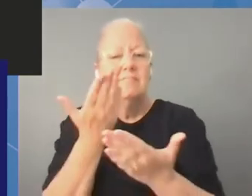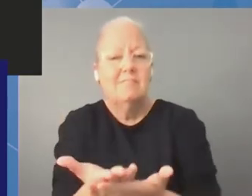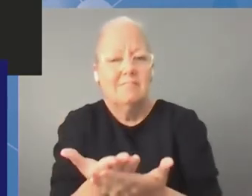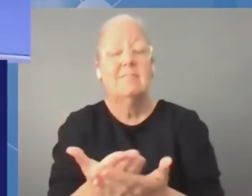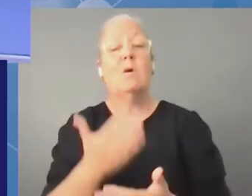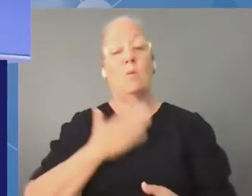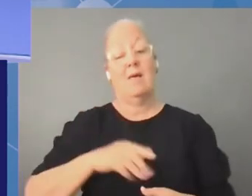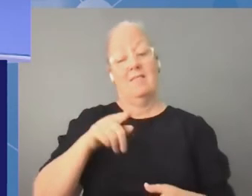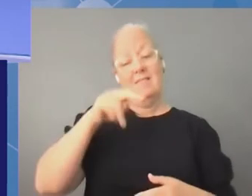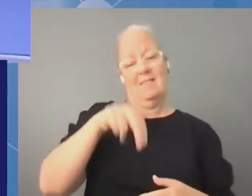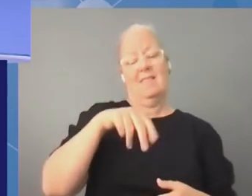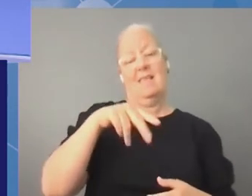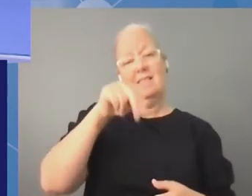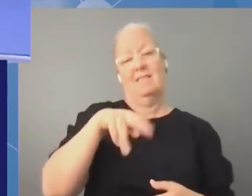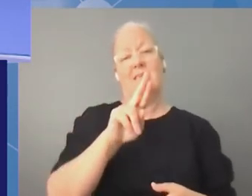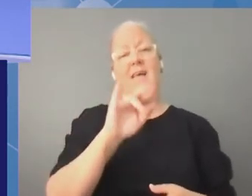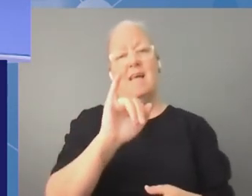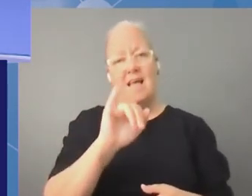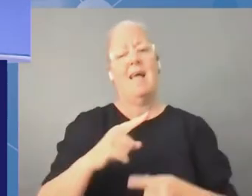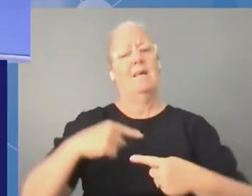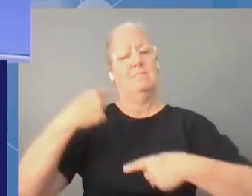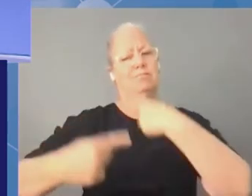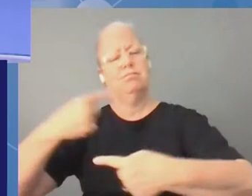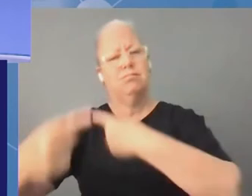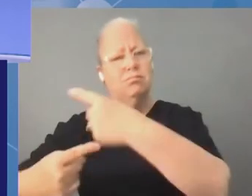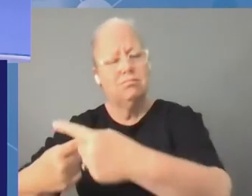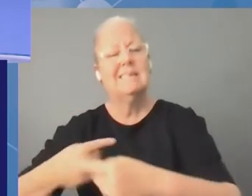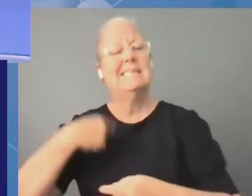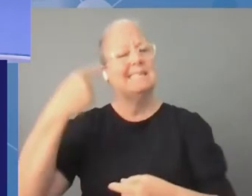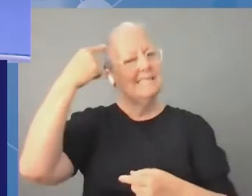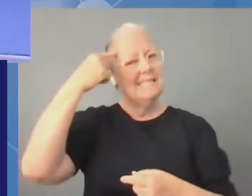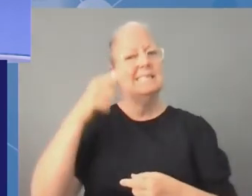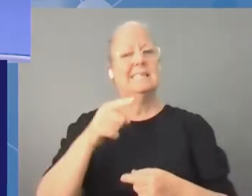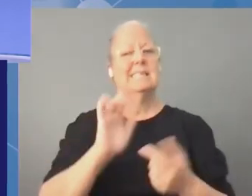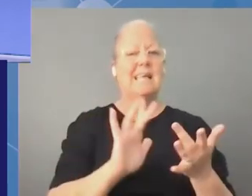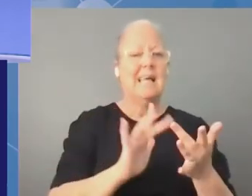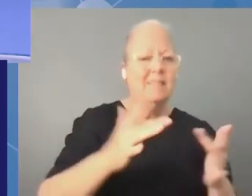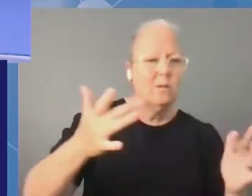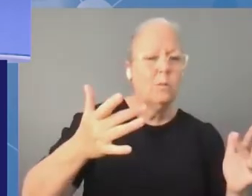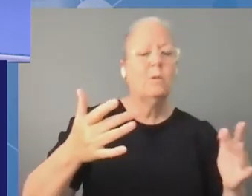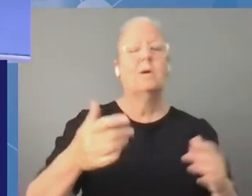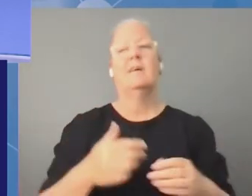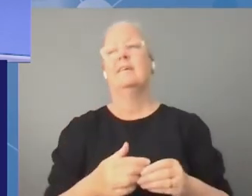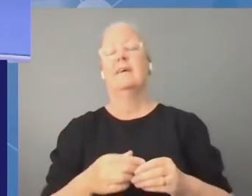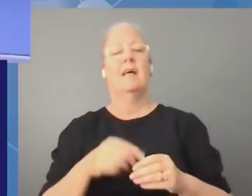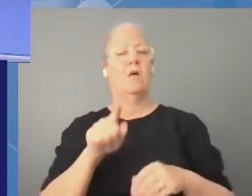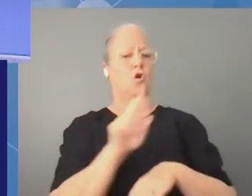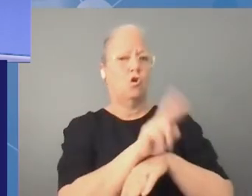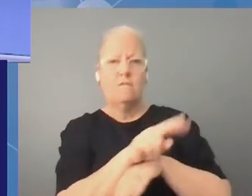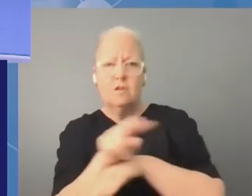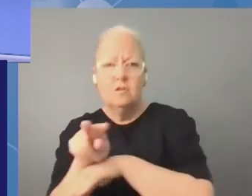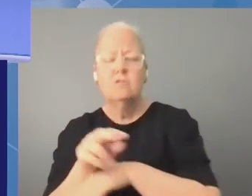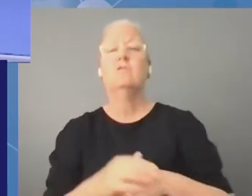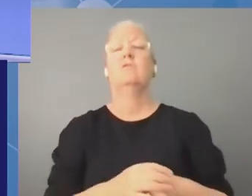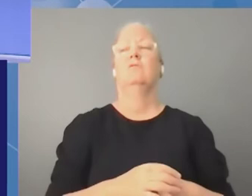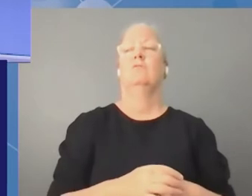今后的对地方的青年的这个网络的发展的吧，都是我们这个所写